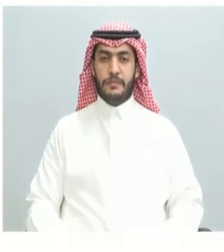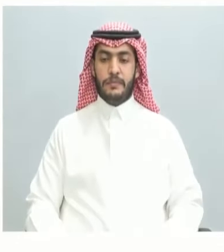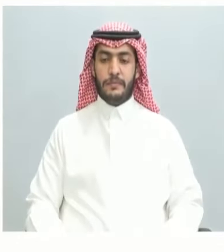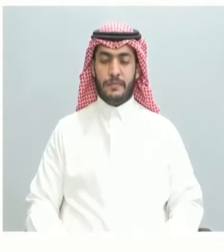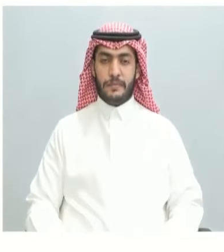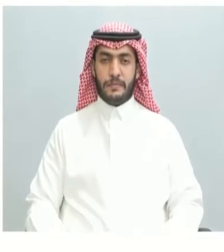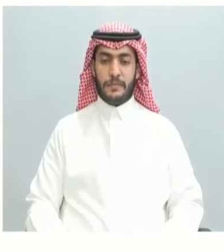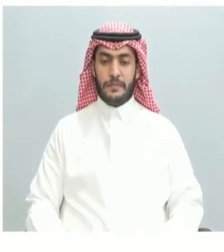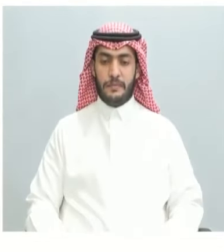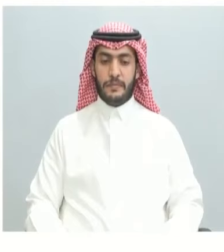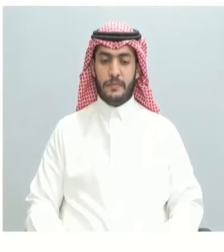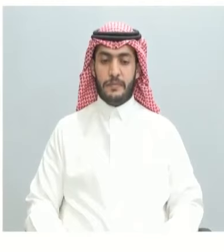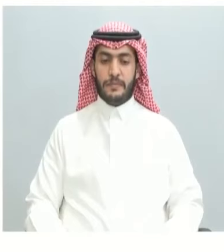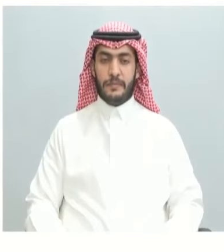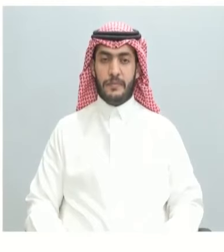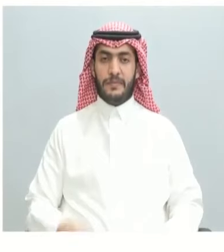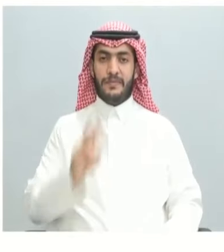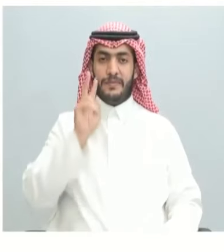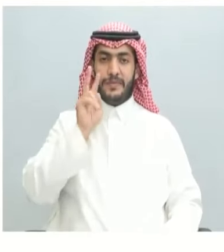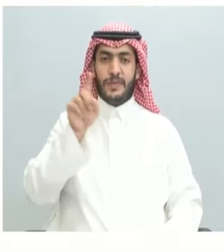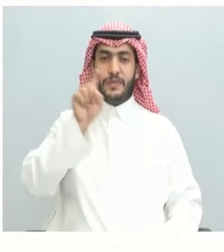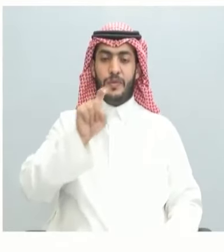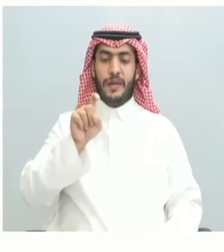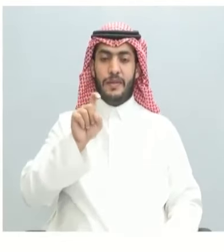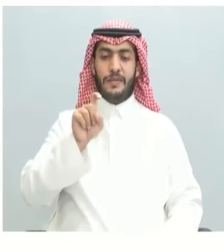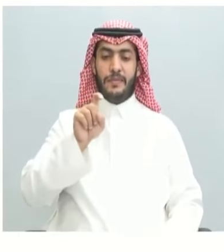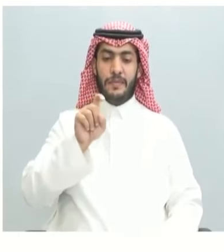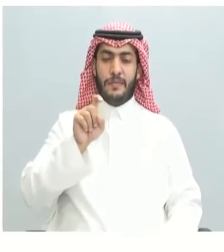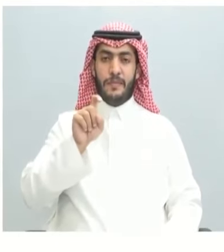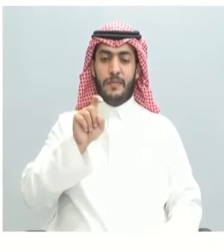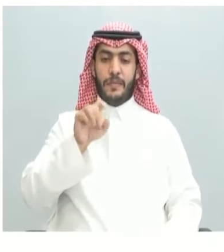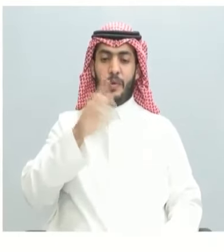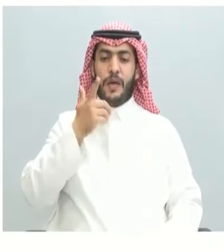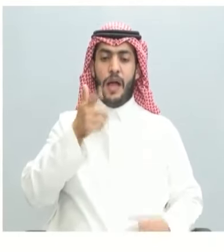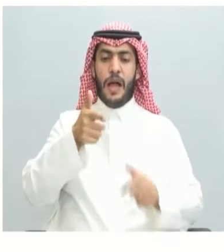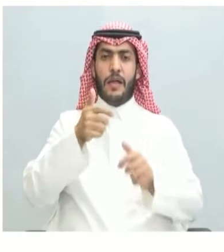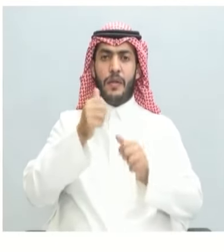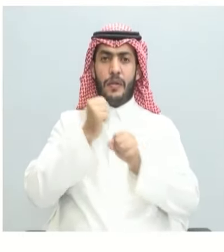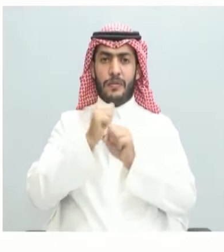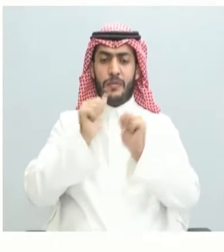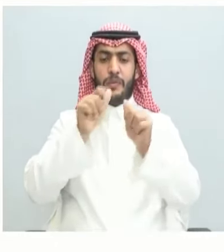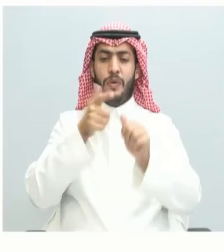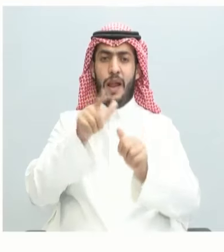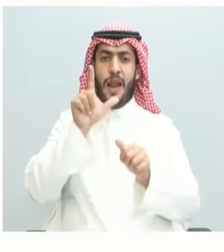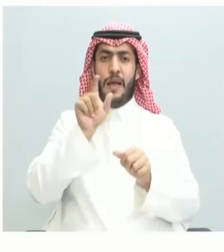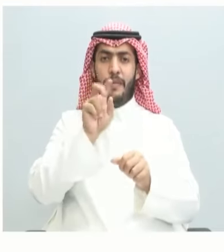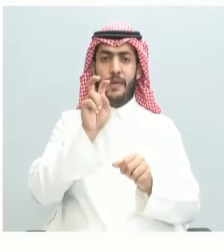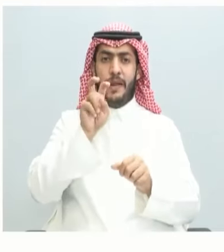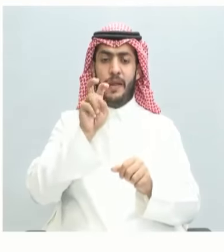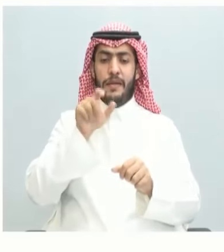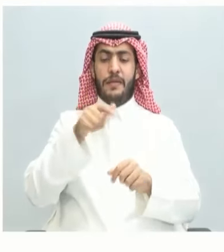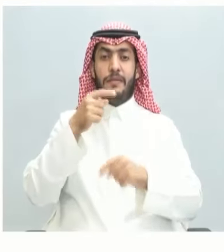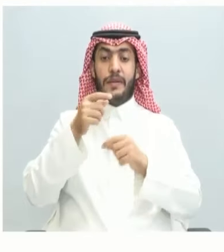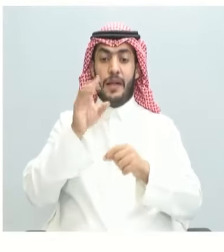الاوامر طيب طبعا لاحظوا هنا سؤال اخر ماذا ستنفذ هذه اللبنه طبعا كرر